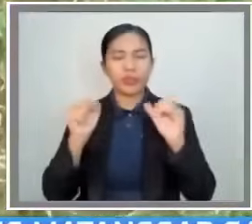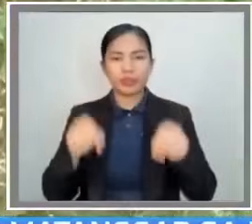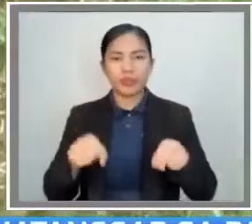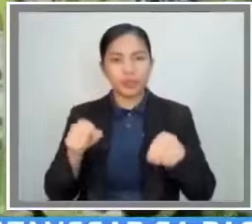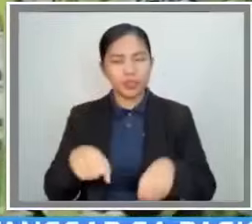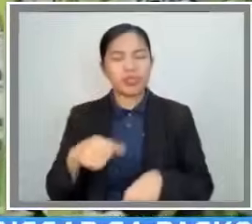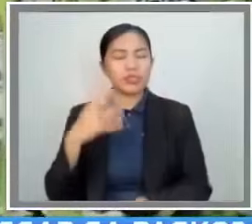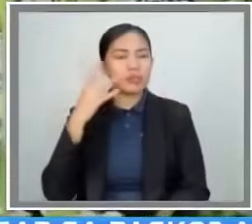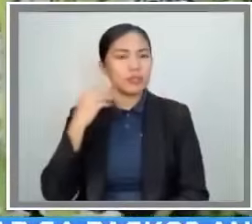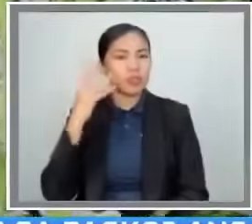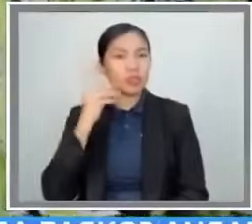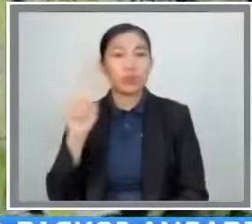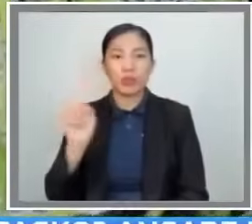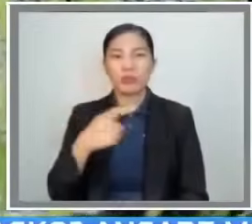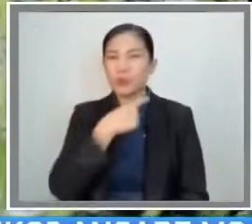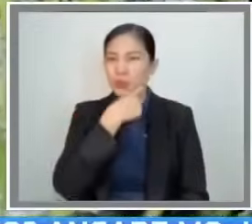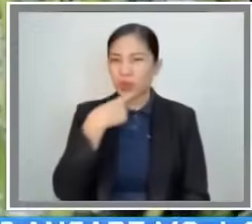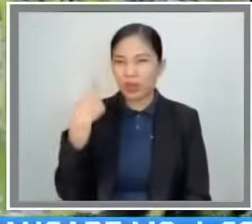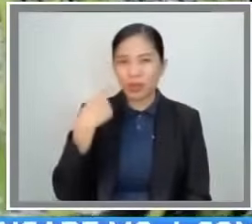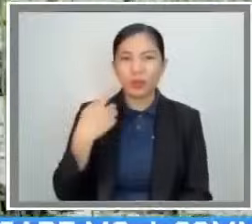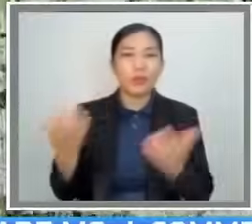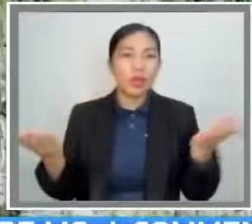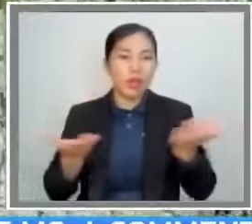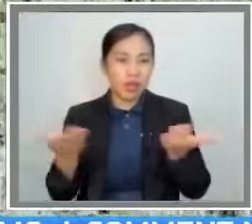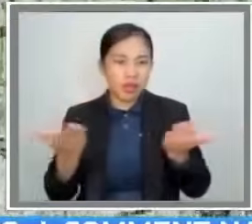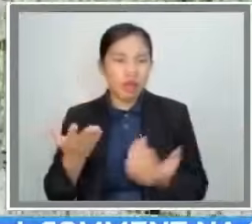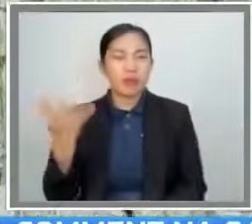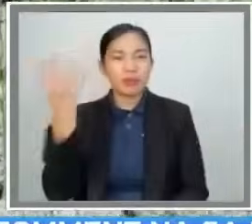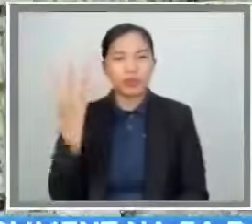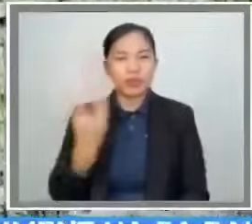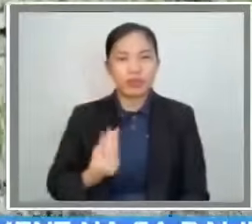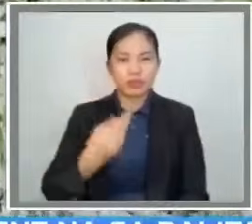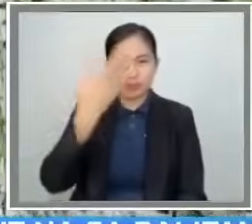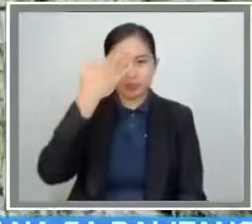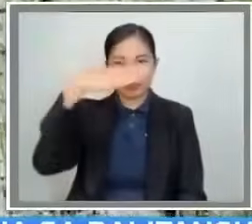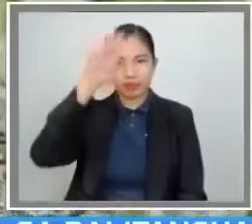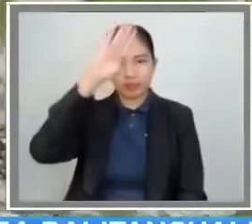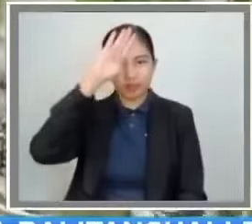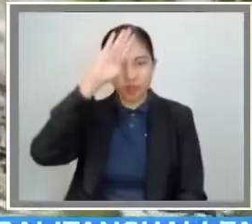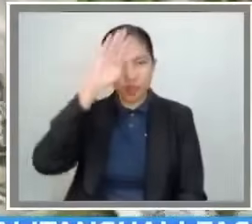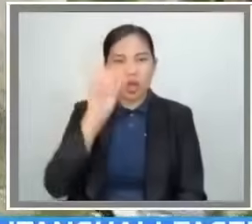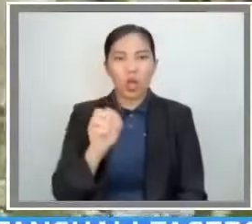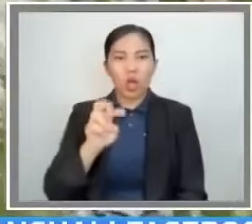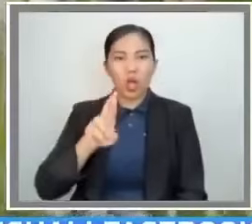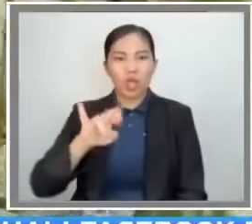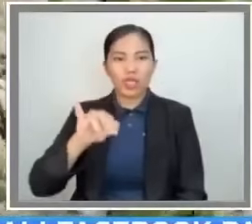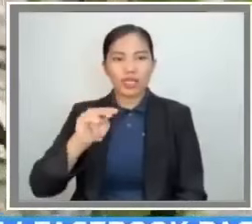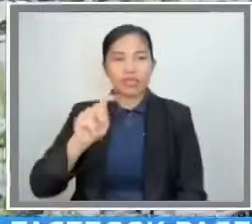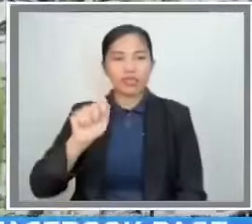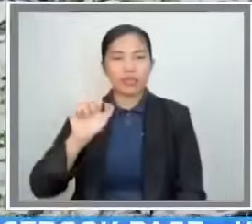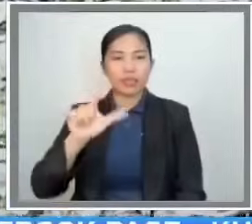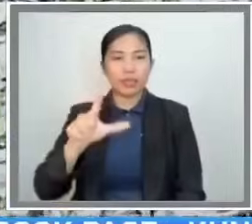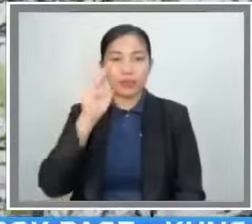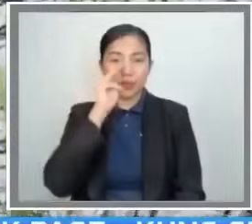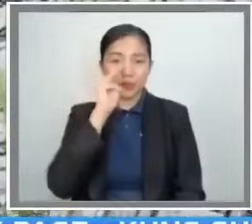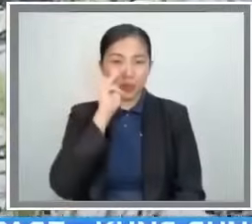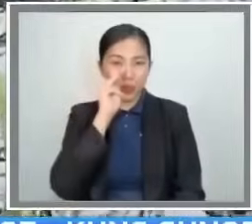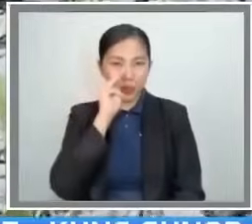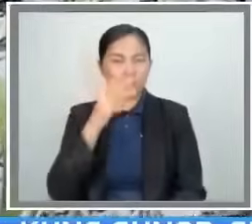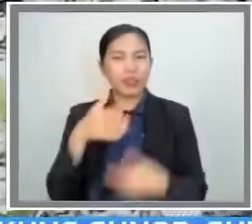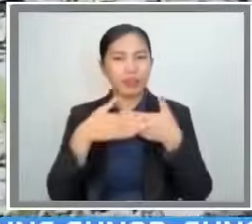ang mga probinsya ng Batangas, Cavite at Oriental Mindoro sa pagtatapos ng taon. Nangyayari ang drought kung